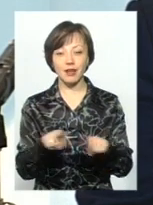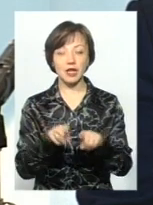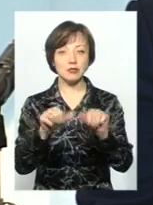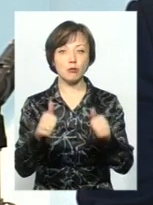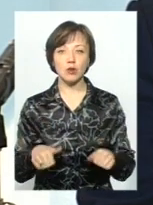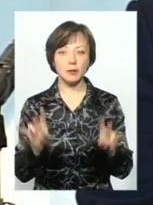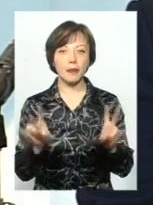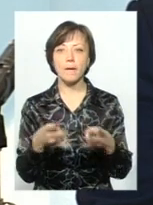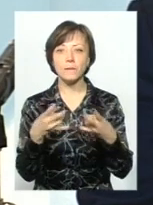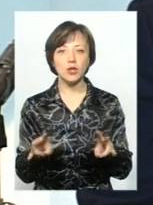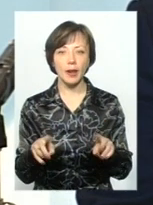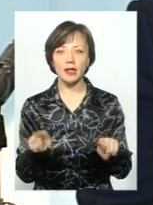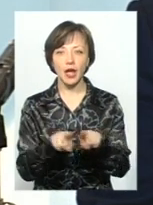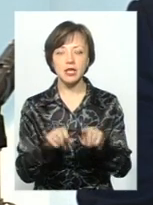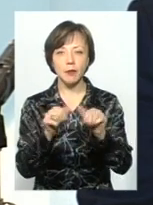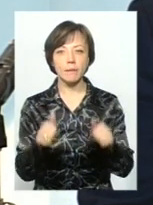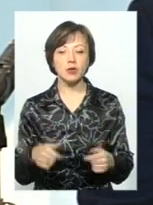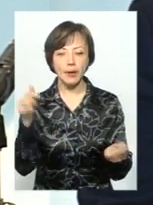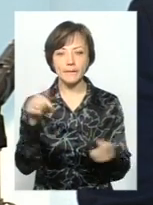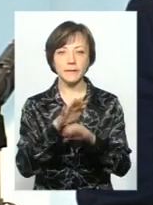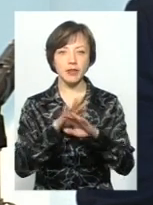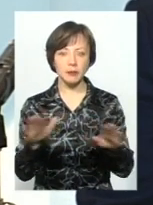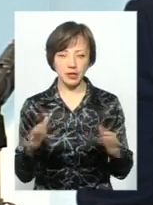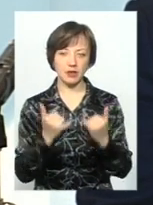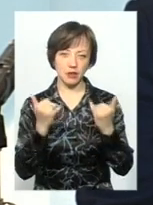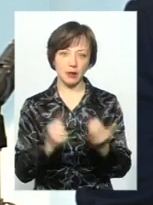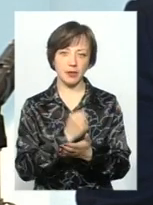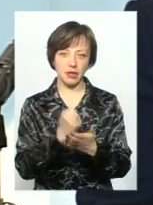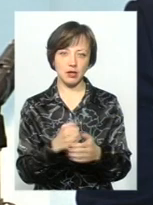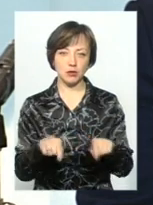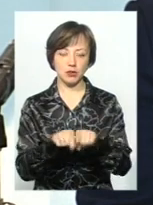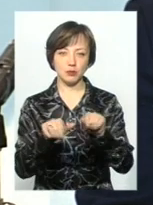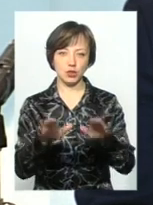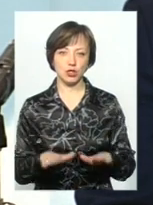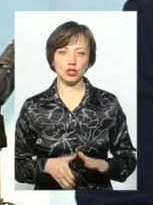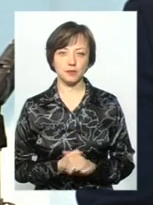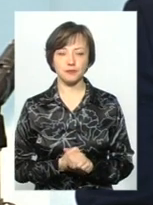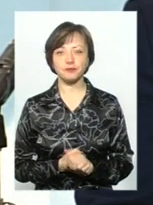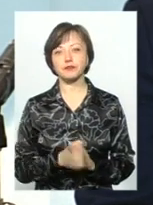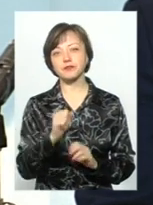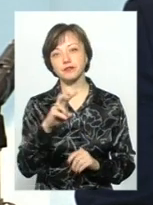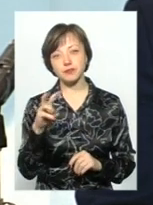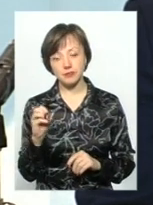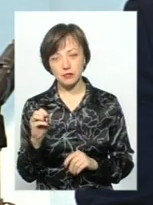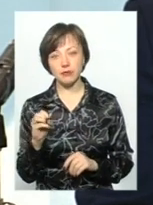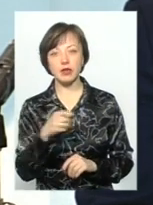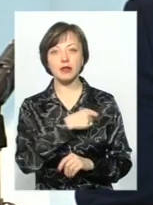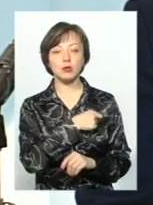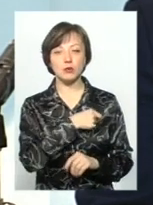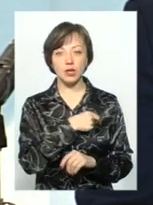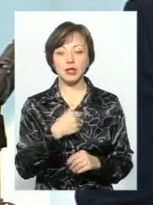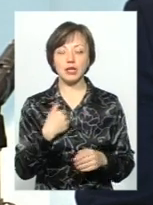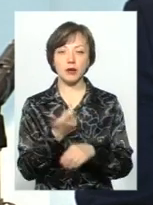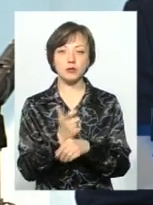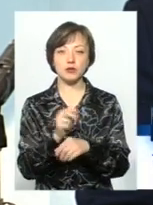спосіб не потрібно, такий спосіб є неприйнятним для прийняття подібного роду рішень. Разом з тим, депутати, я більше